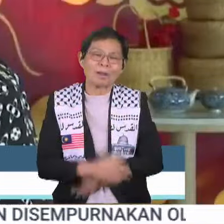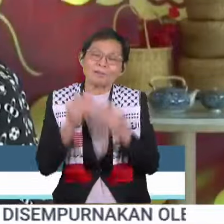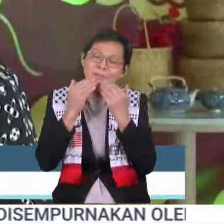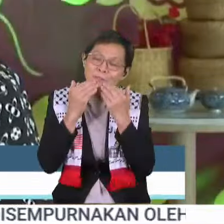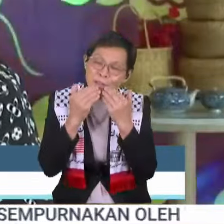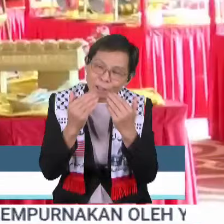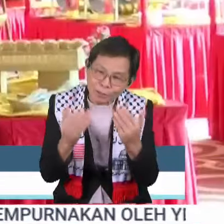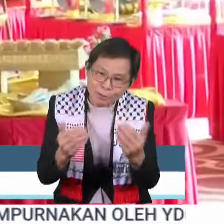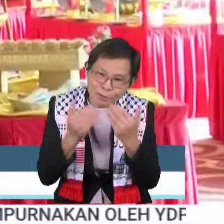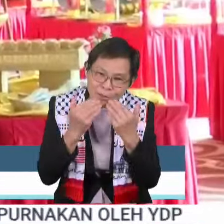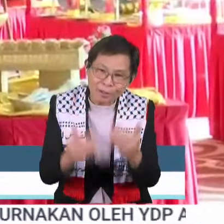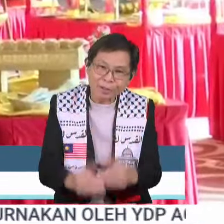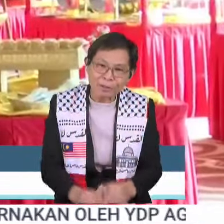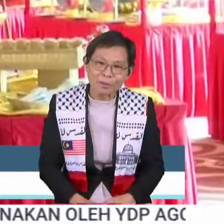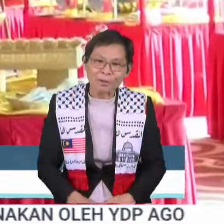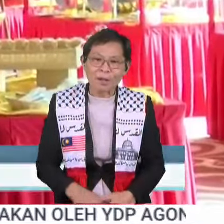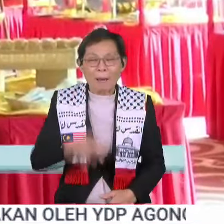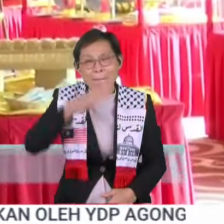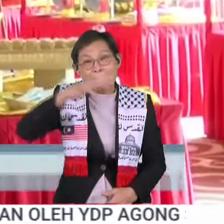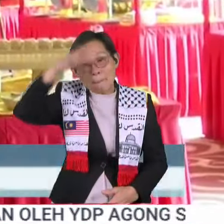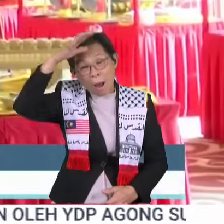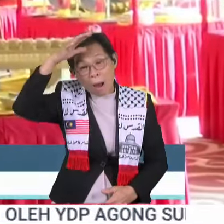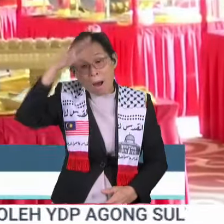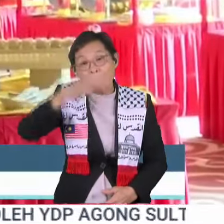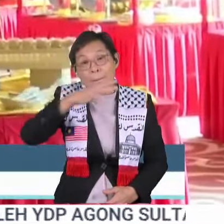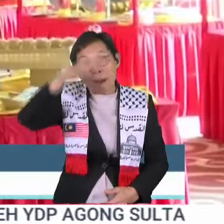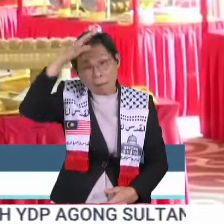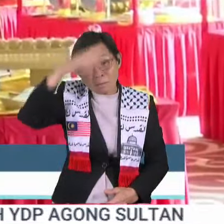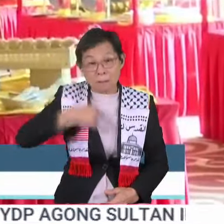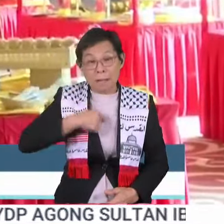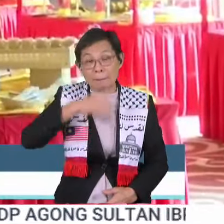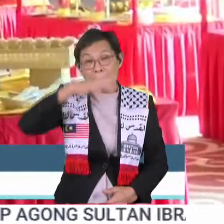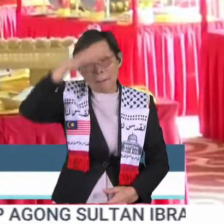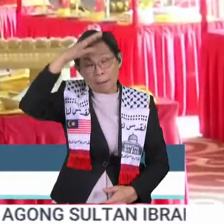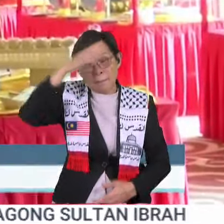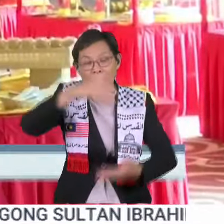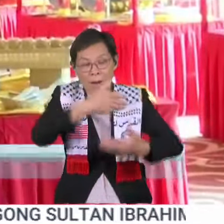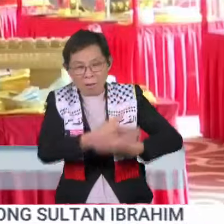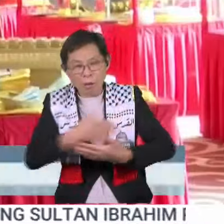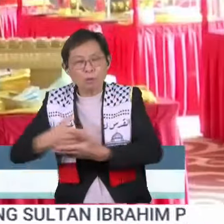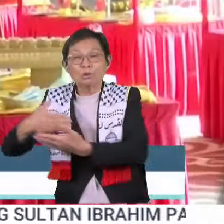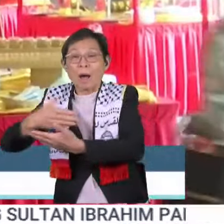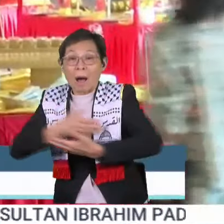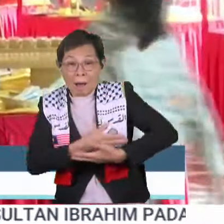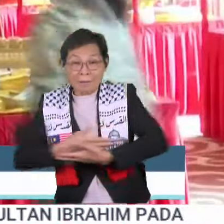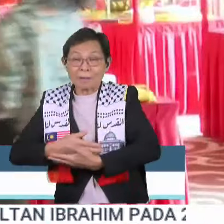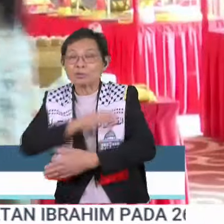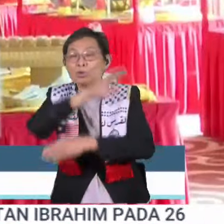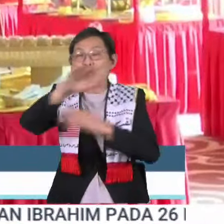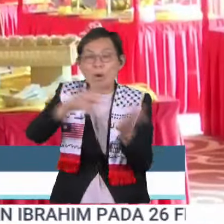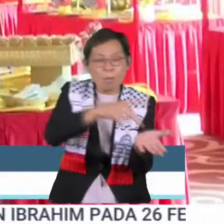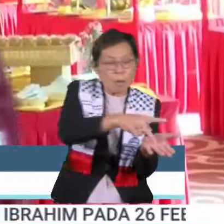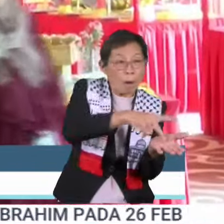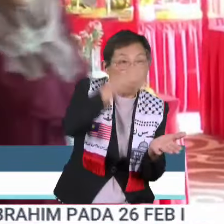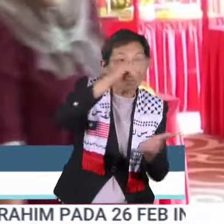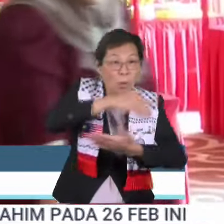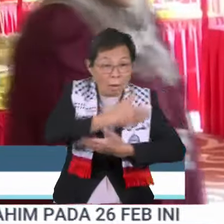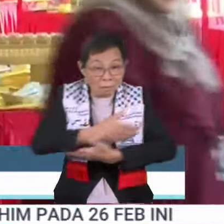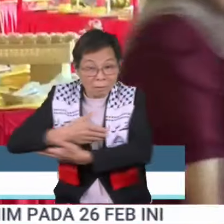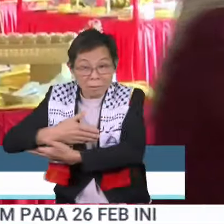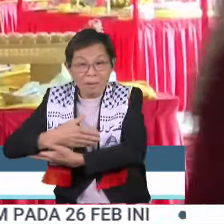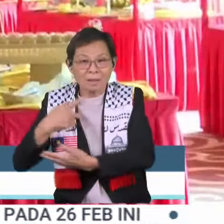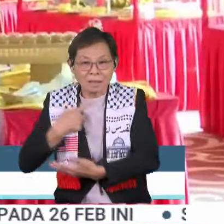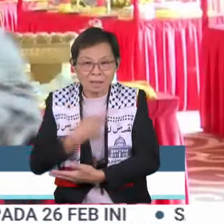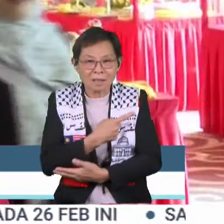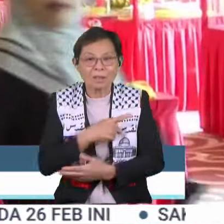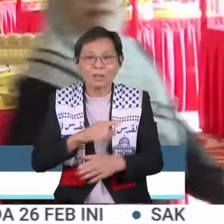Terima kasih banyak sebagai ibu Bapa kepada anak yang segala pbelanjaan anak dapat kita